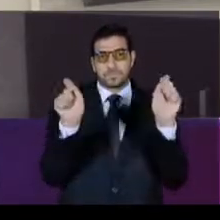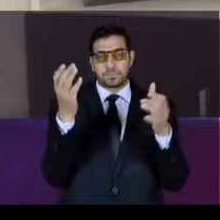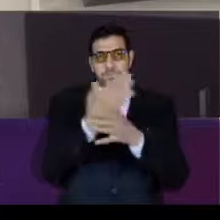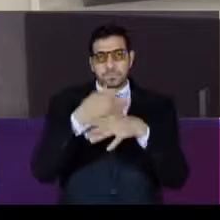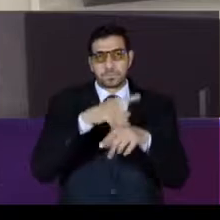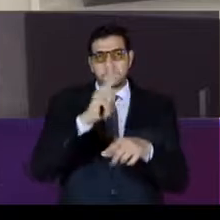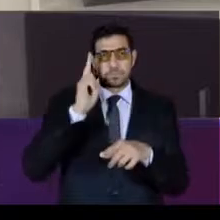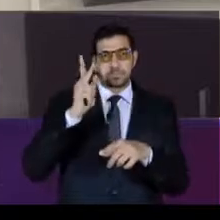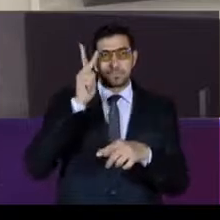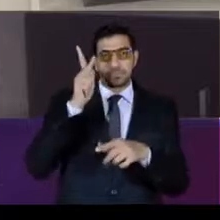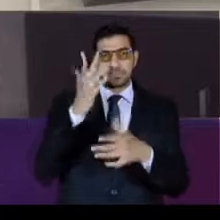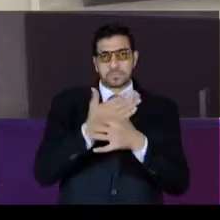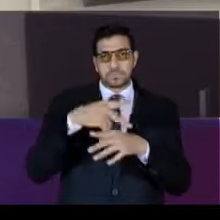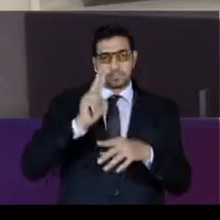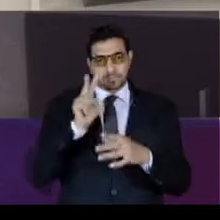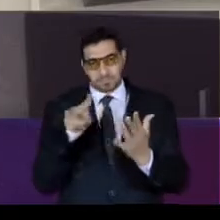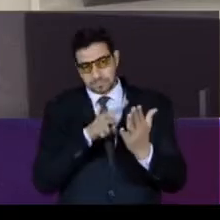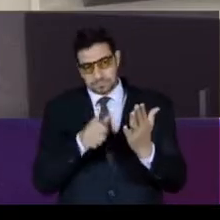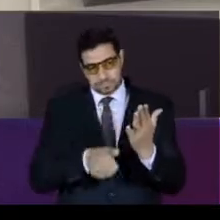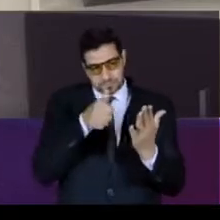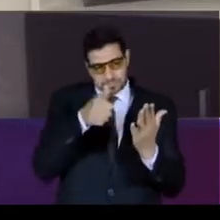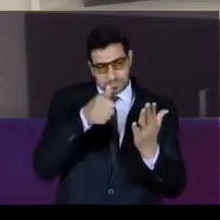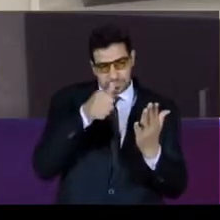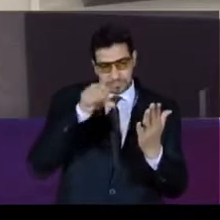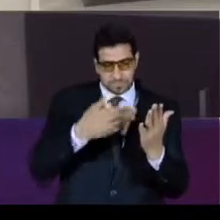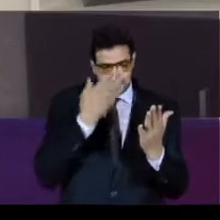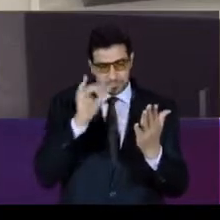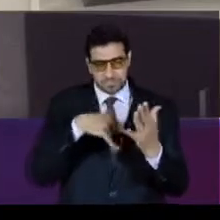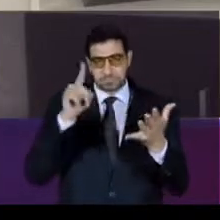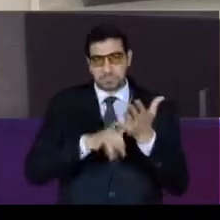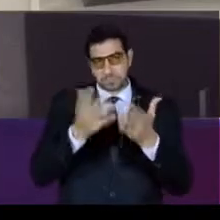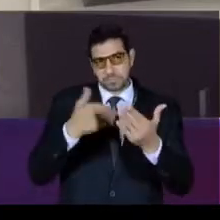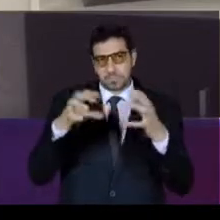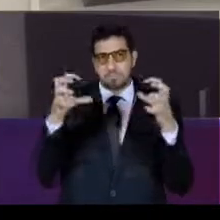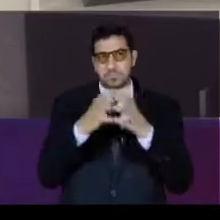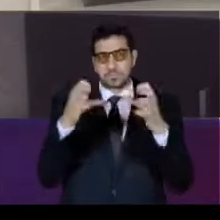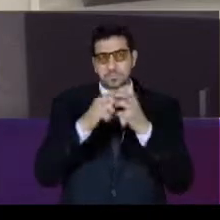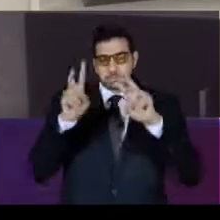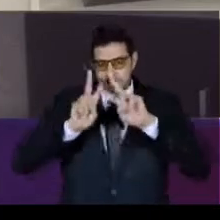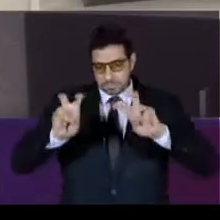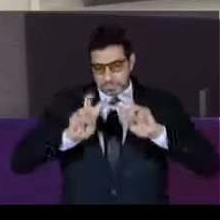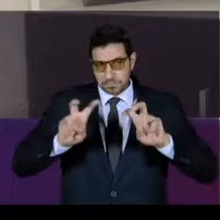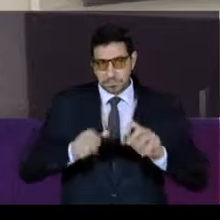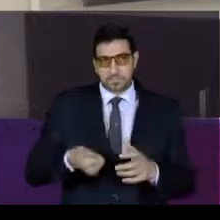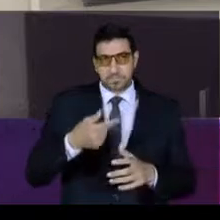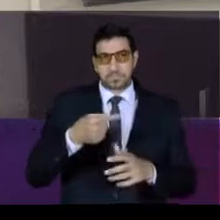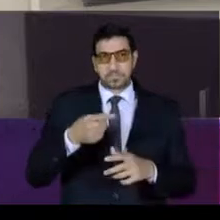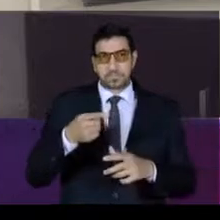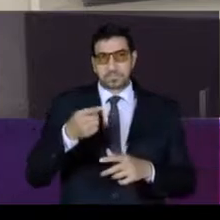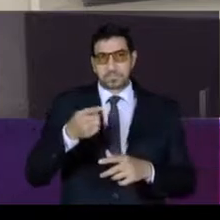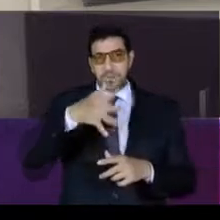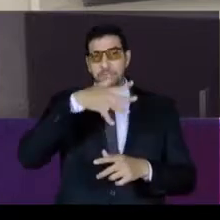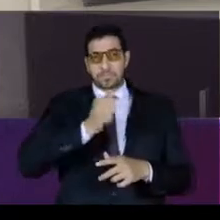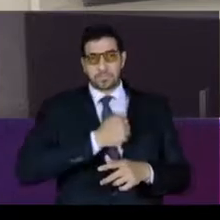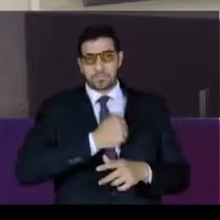او راي شخص. محتاج افرق هل اللي انا بقراه ده راي اشخاص حتى اللي احنا بنتكلم فيه دلوقتي، هل ده رايي ولا ده انا مستقي من